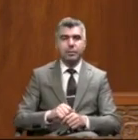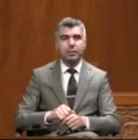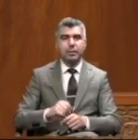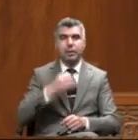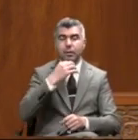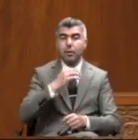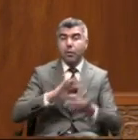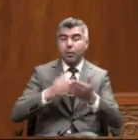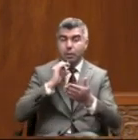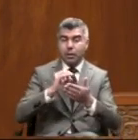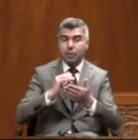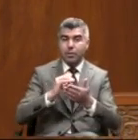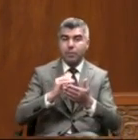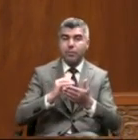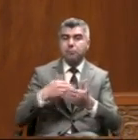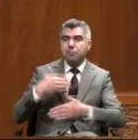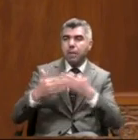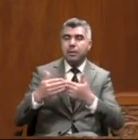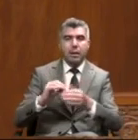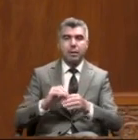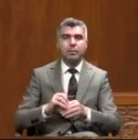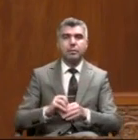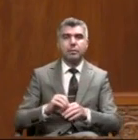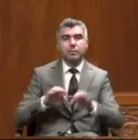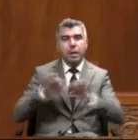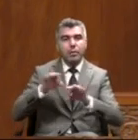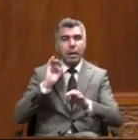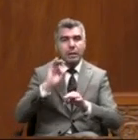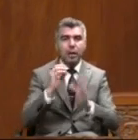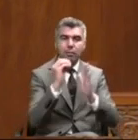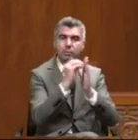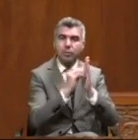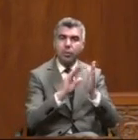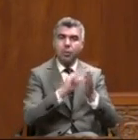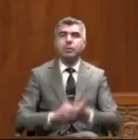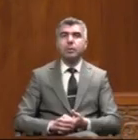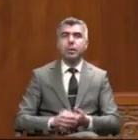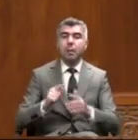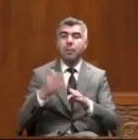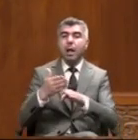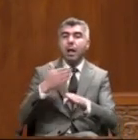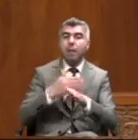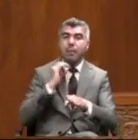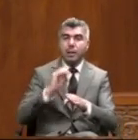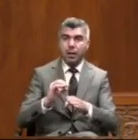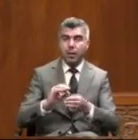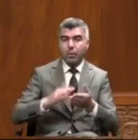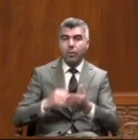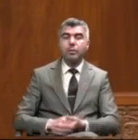وانا غادي نرجع له في الاجراء لان هاد الاجراء ايضا خديناه في هذه السنه قبل ايام